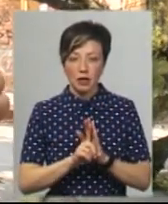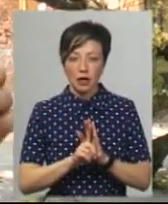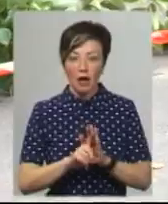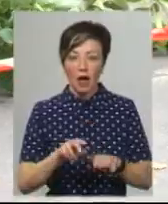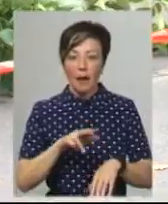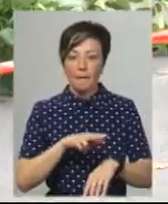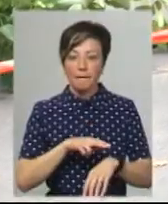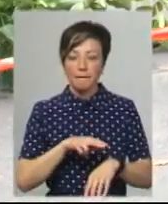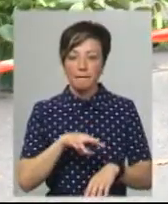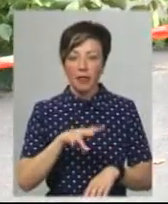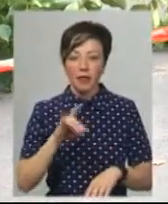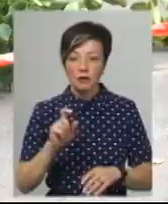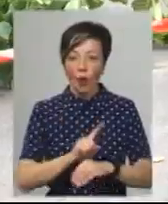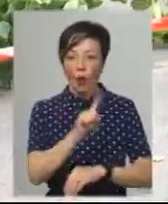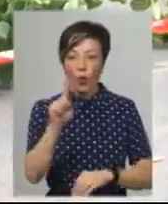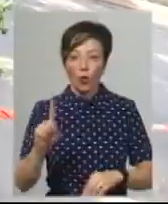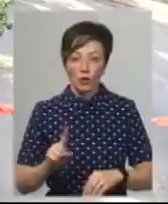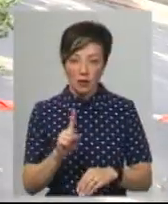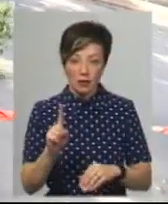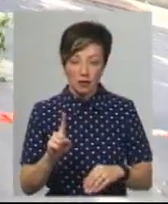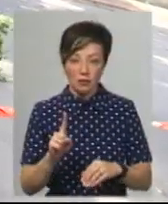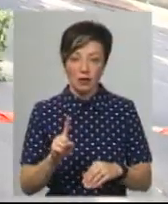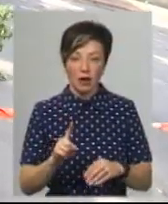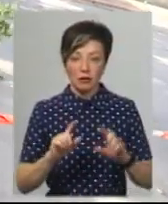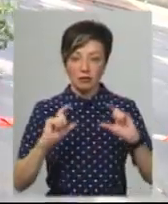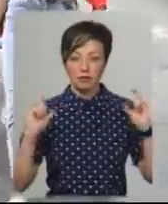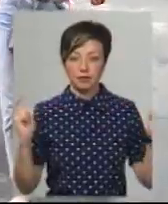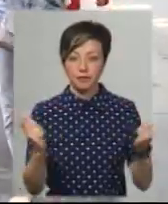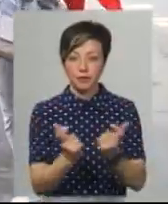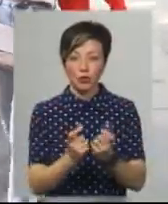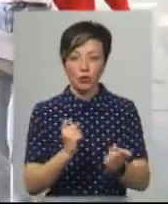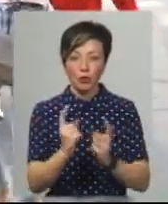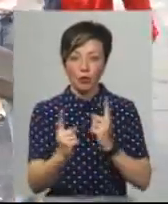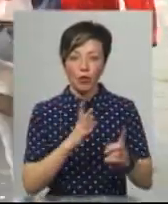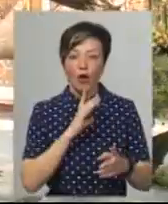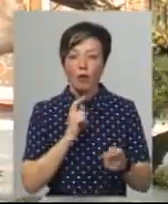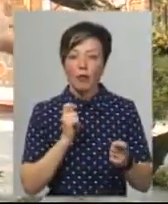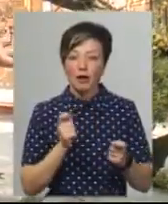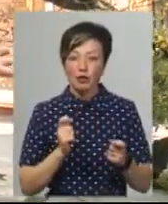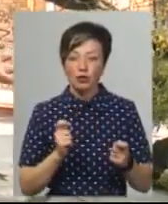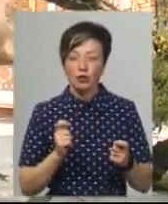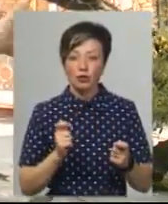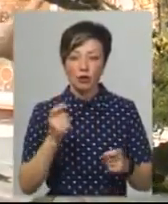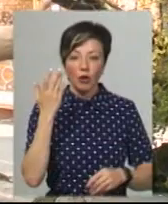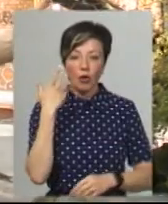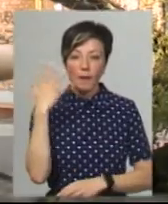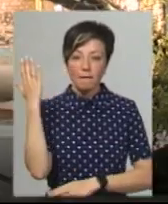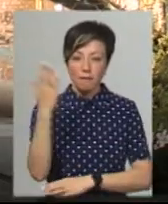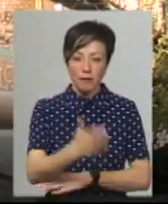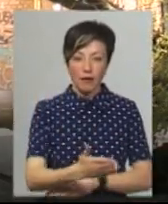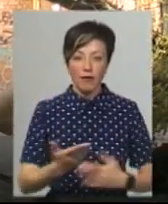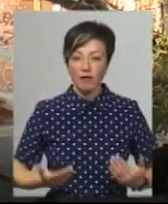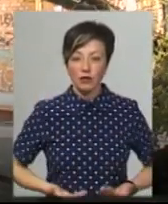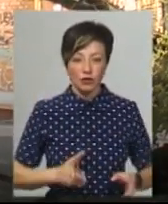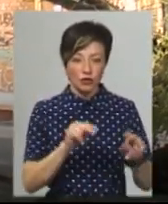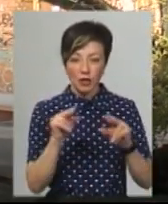вже година. Чоловік каже, огородив місце, де впало дерево, стрічкою, аби ті, хто проходили повз, були обережні. При падінні то це вижити шансів